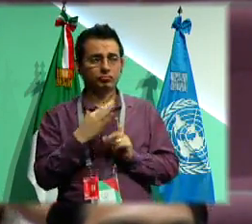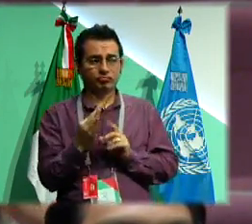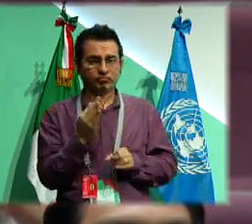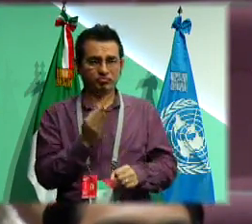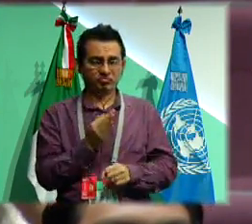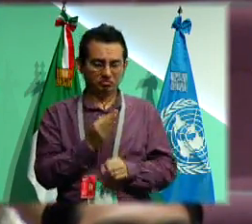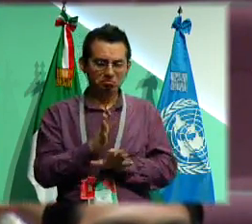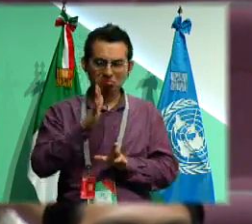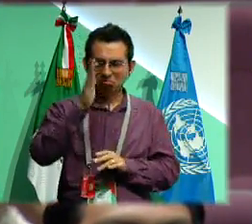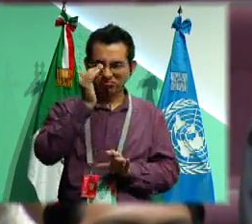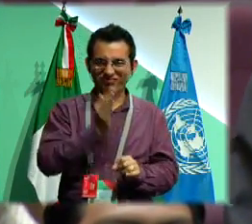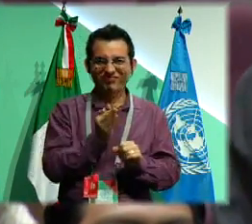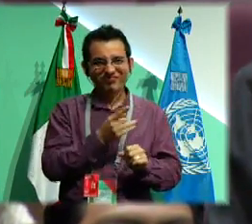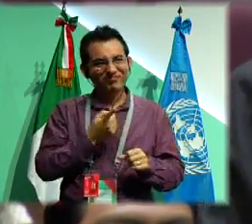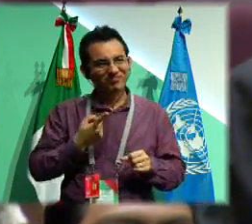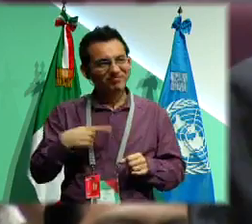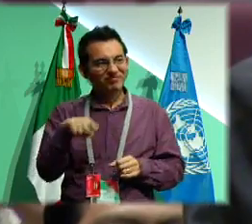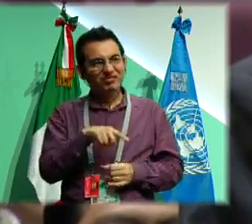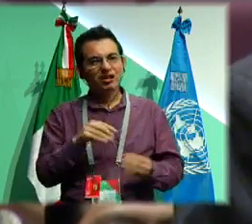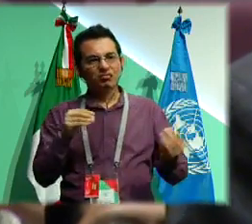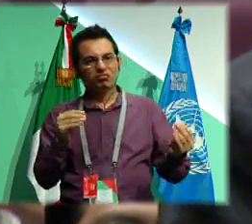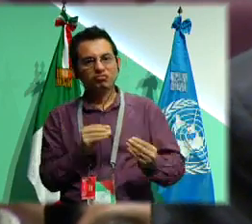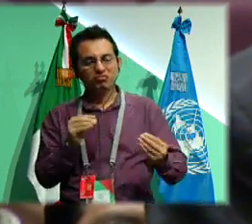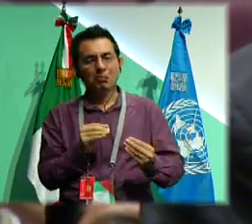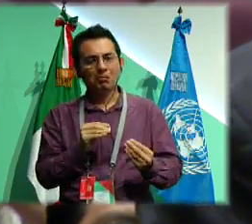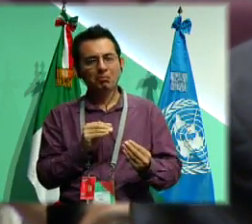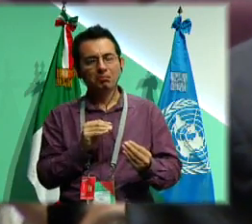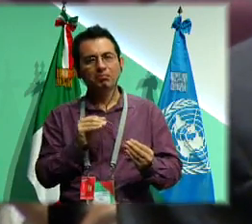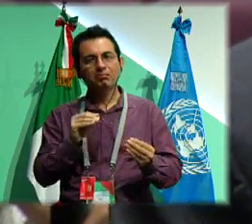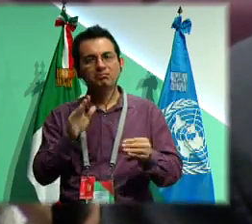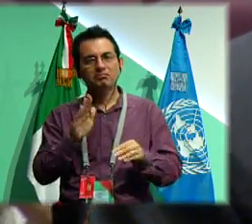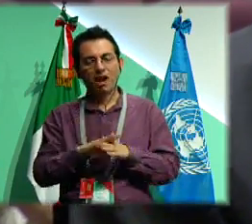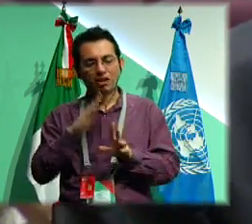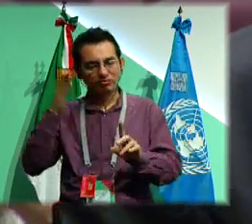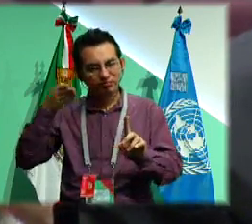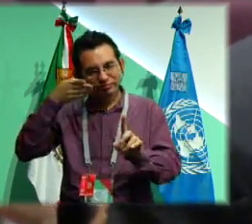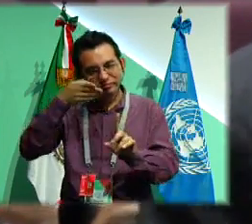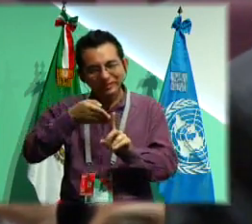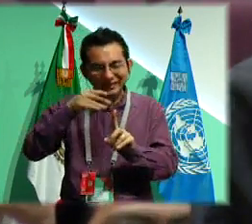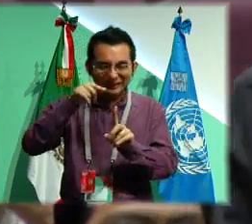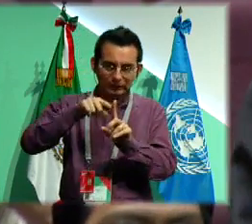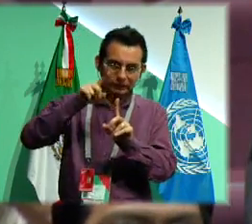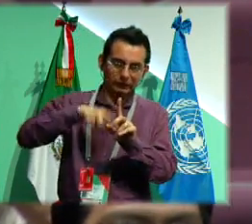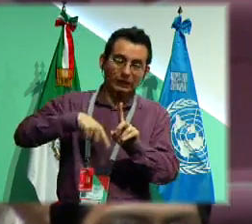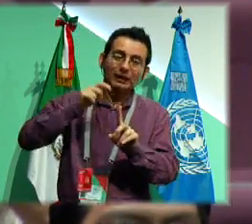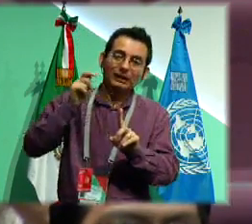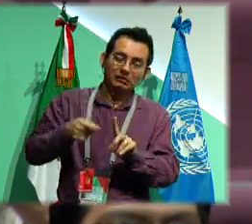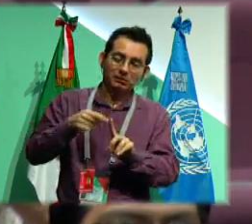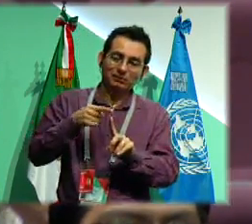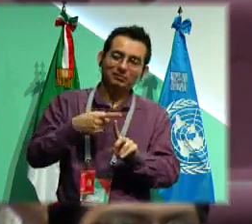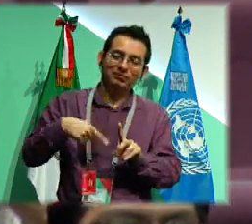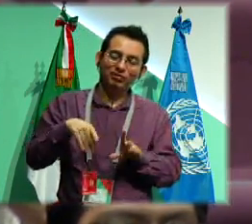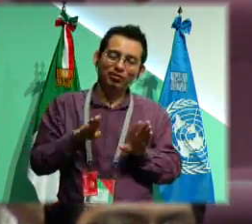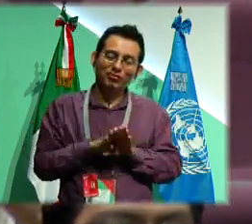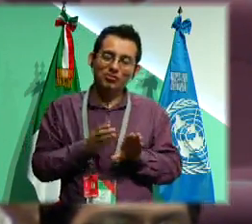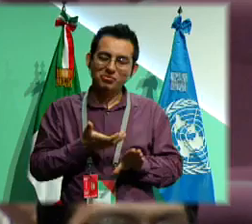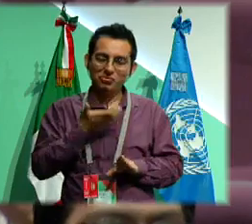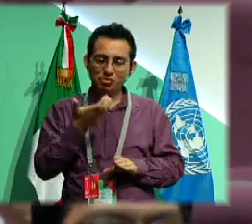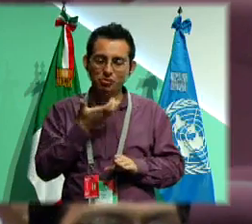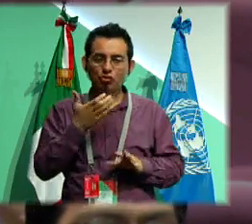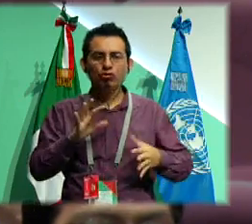Le débat a été axé sur les accords commerciaux avec les